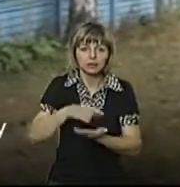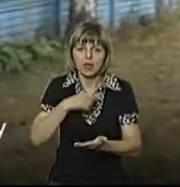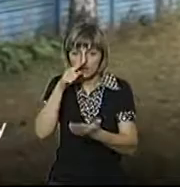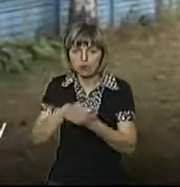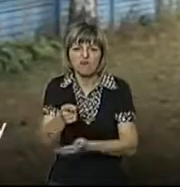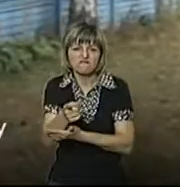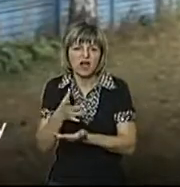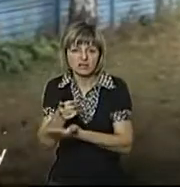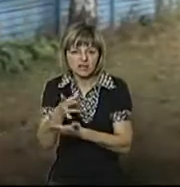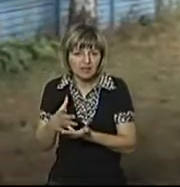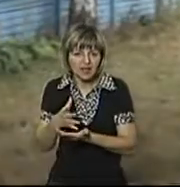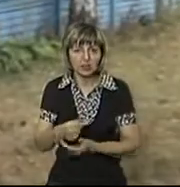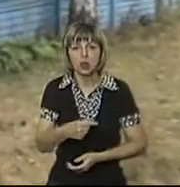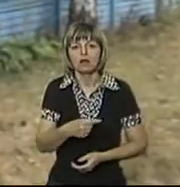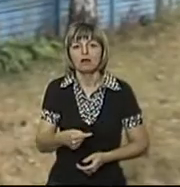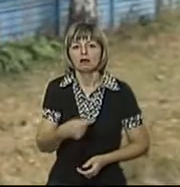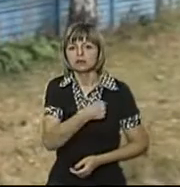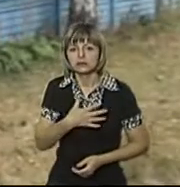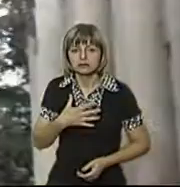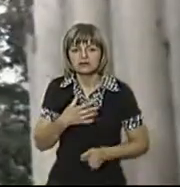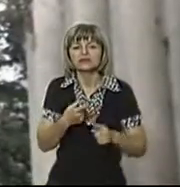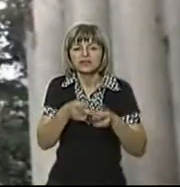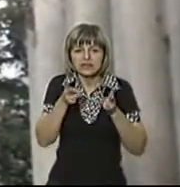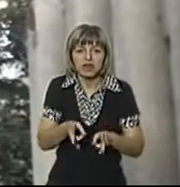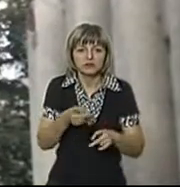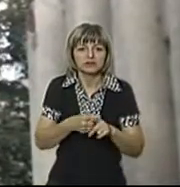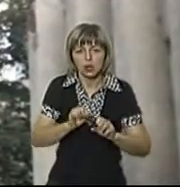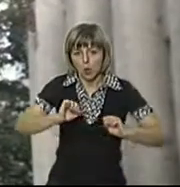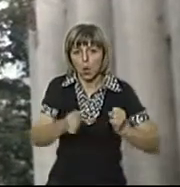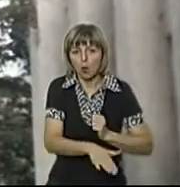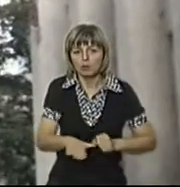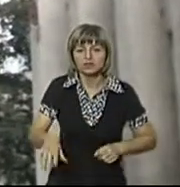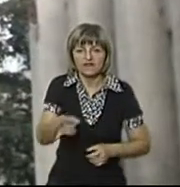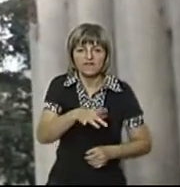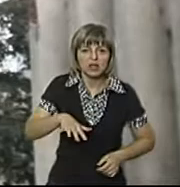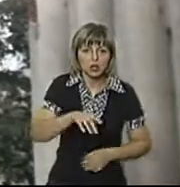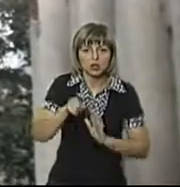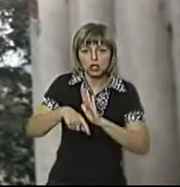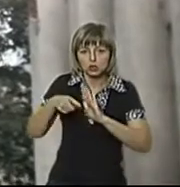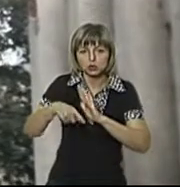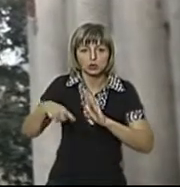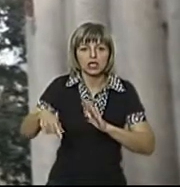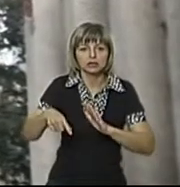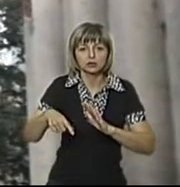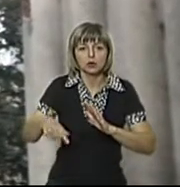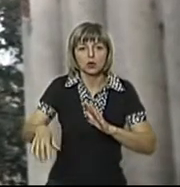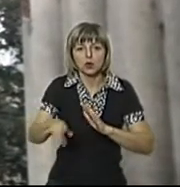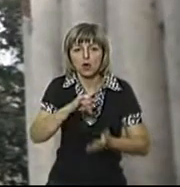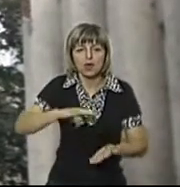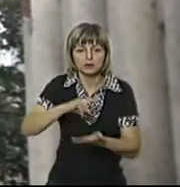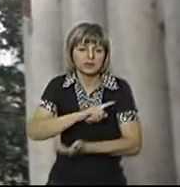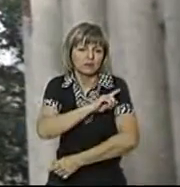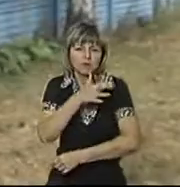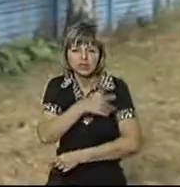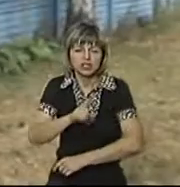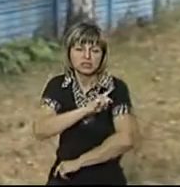артилерію, травму отримав обмороження в районі Донецького аеропорту під час масированого обстрілу. 27